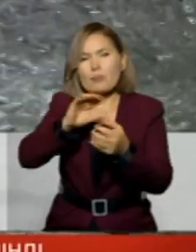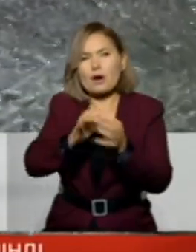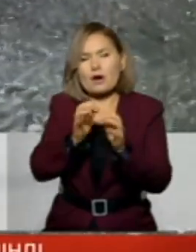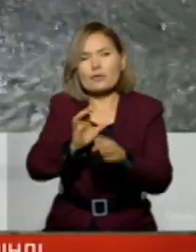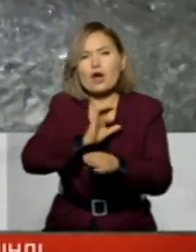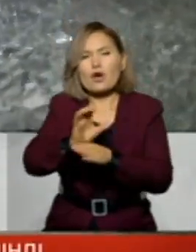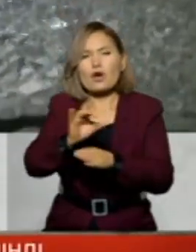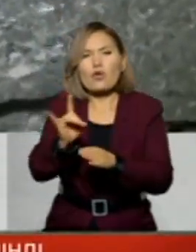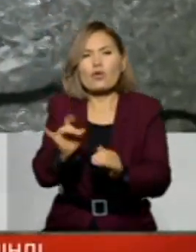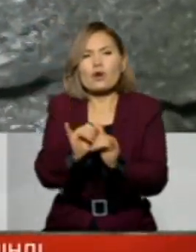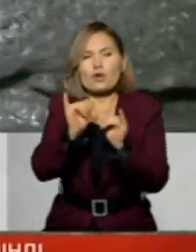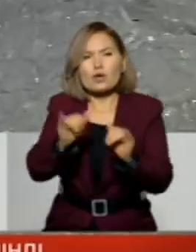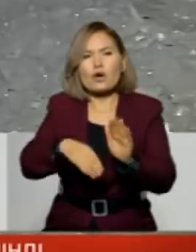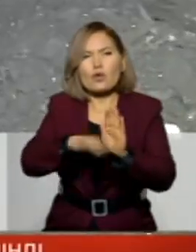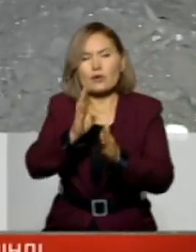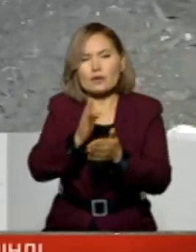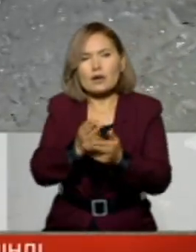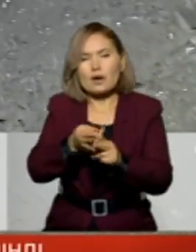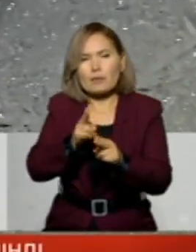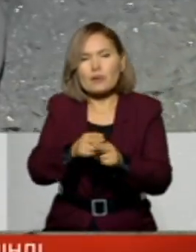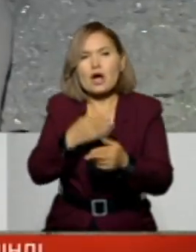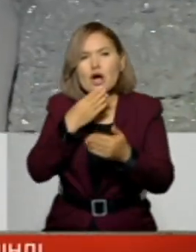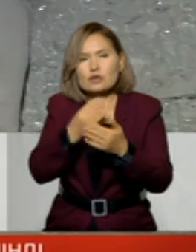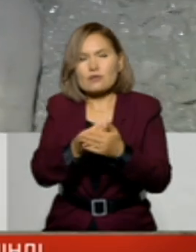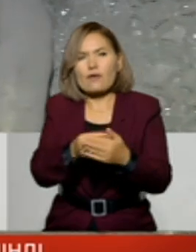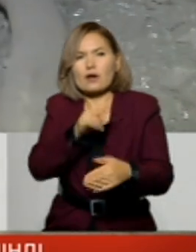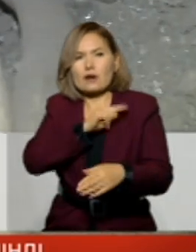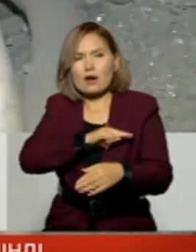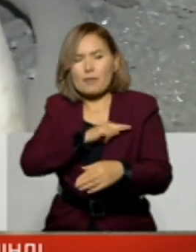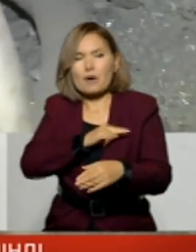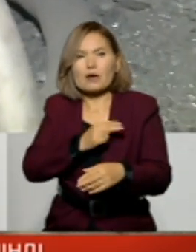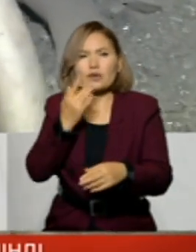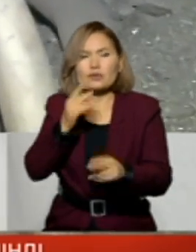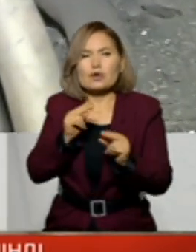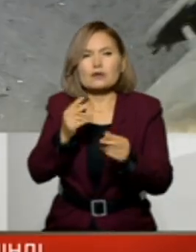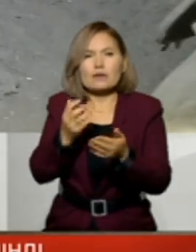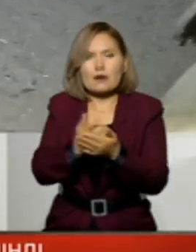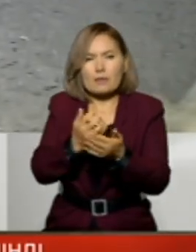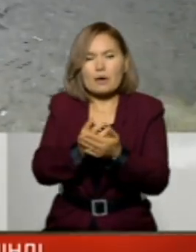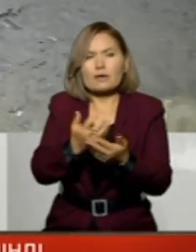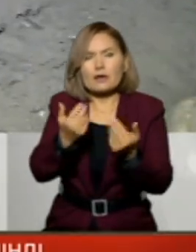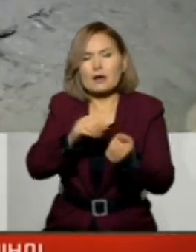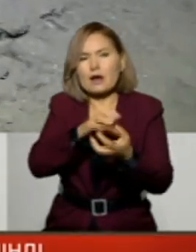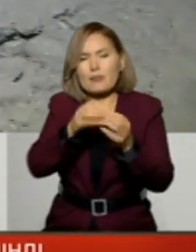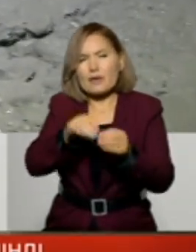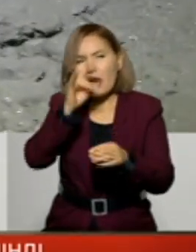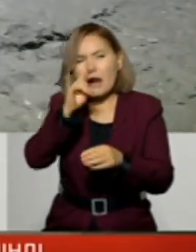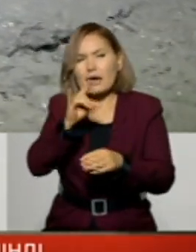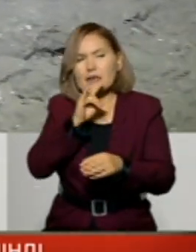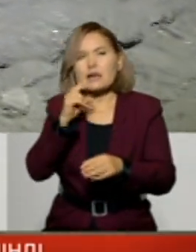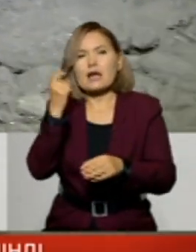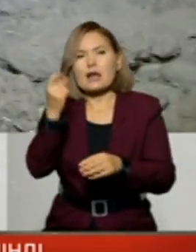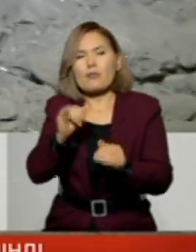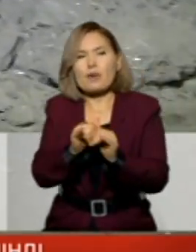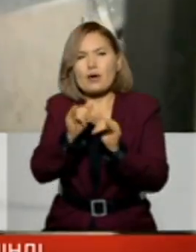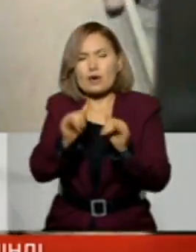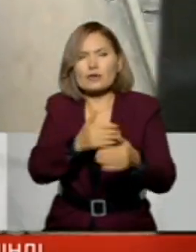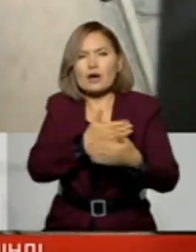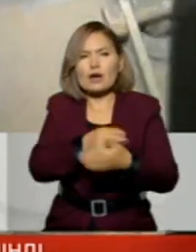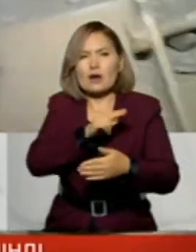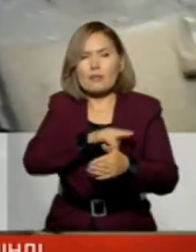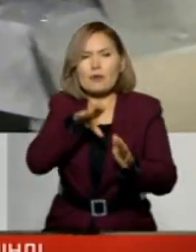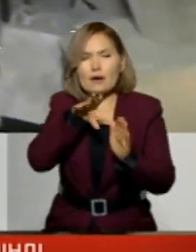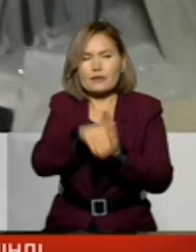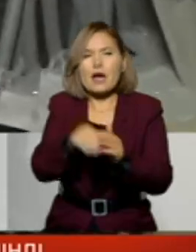өндірісінің көлемі артпаса кеміген жоқ. Өз кәсібіне адал жандар жанкешті еңбектерінің арқасында ел экономикасын еселеп қана қоймай,